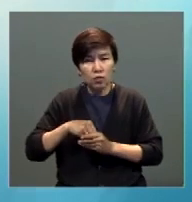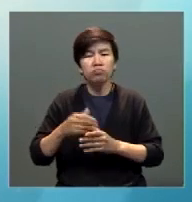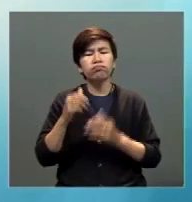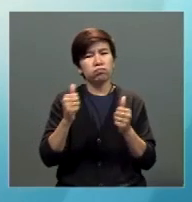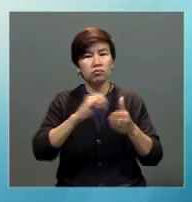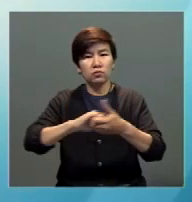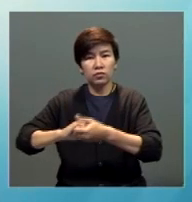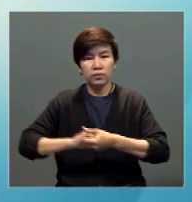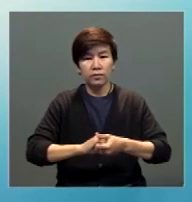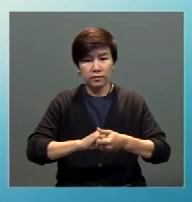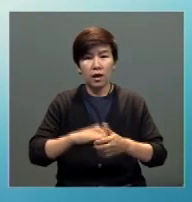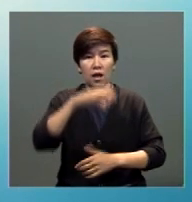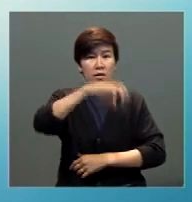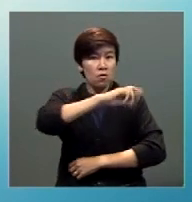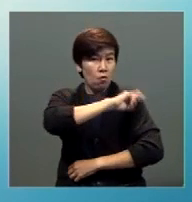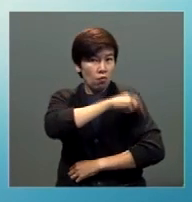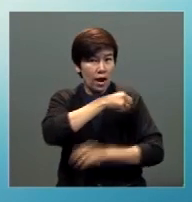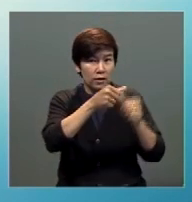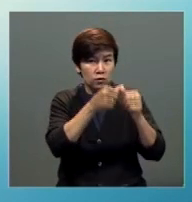ตอนนั้นนะครับที่เราร่วมมือกันอย่างดีหลังจากที่เราได้มีการประกาศเคอร์ฟิวกันทั้งหลายเนี่ยนะครับก็ผลตรงนี้ก็เป็นจากความร่วมมือร่วมใจกันยังมีผู้ป่วยที่รักษาอยู่ตอนนี้ลดลงเหลือ655